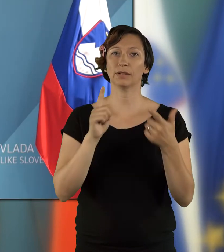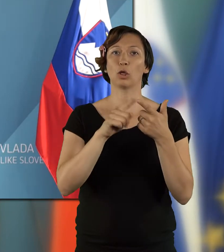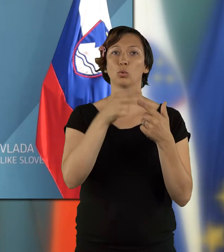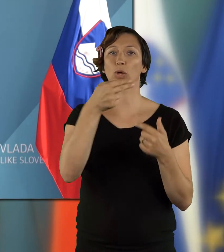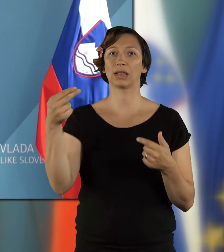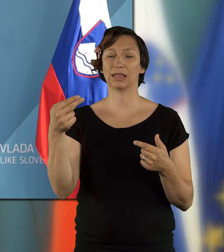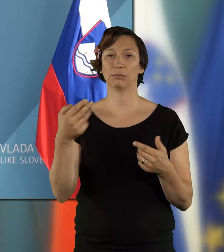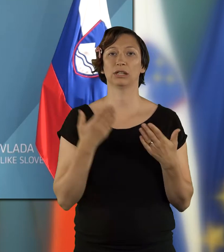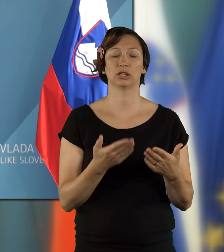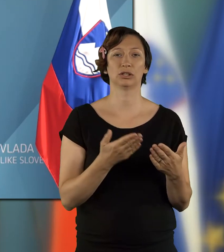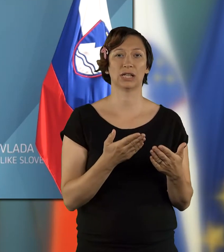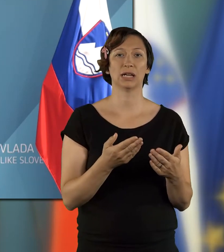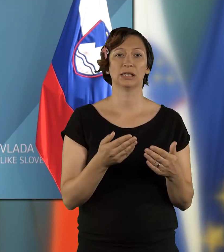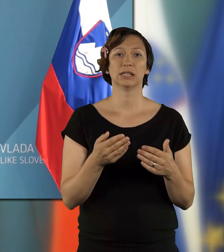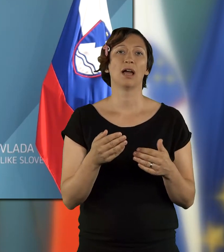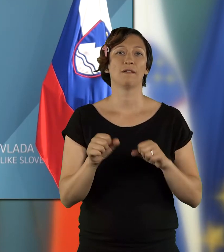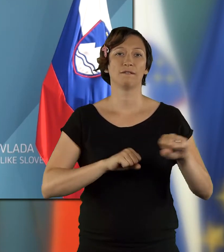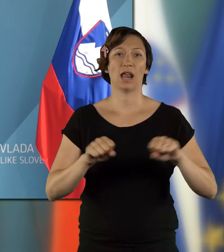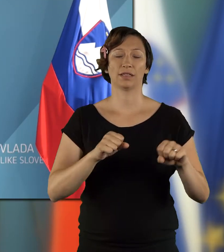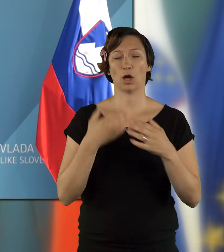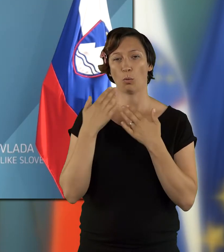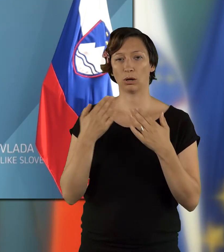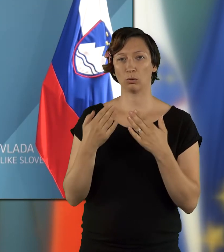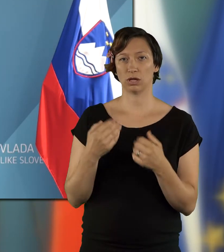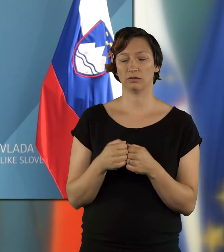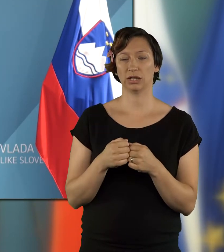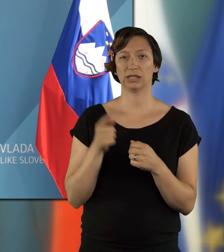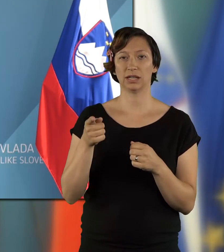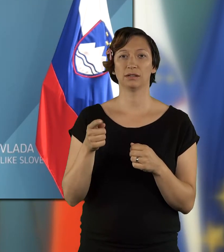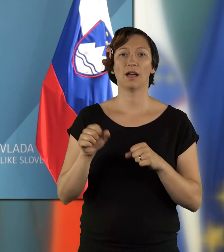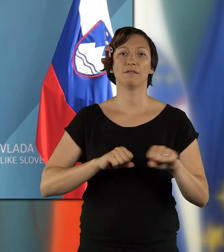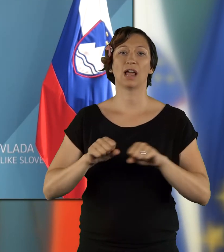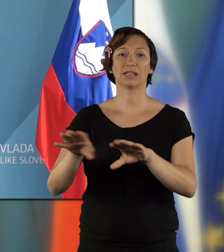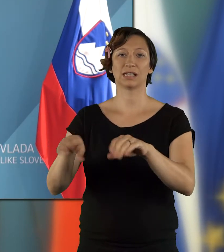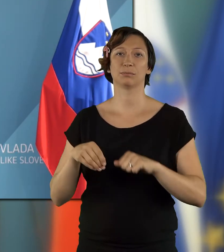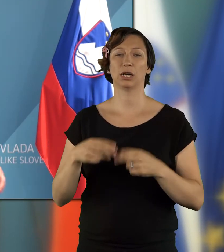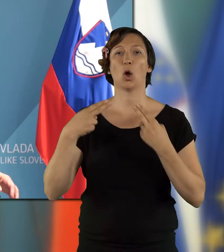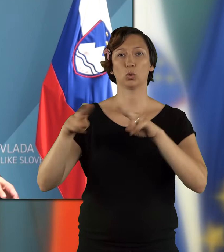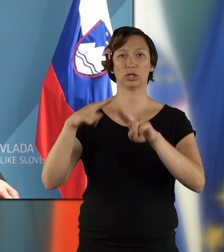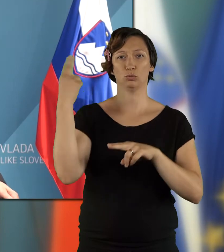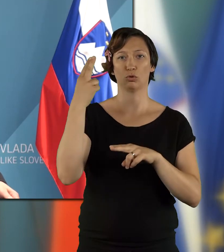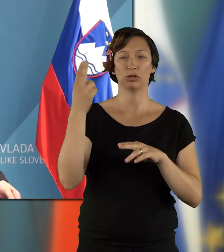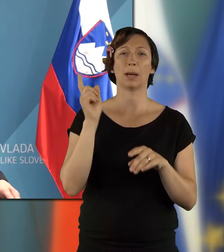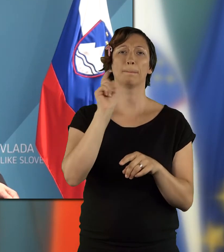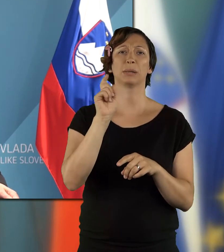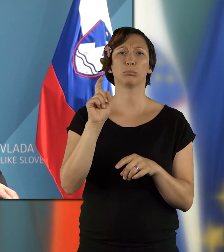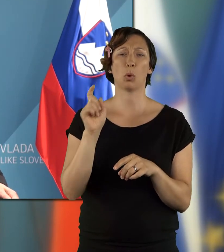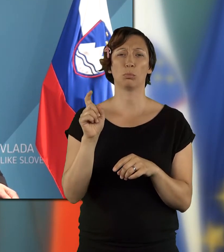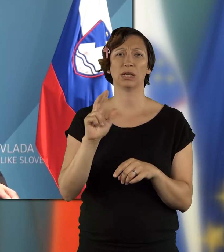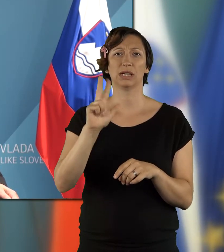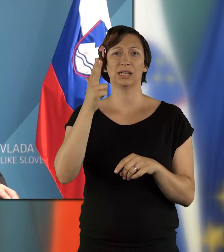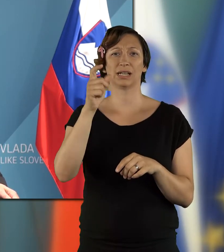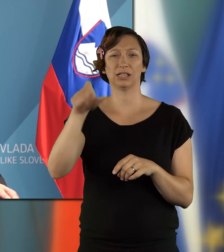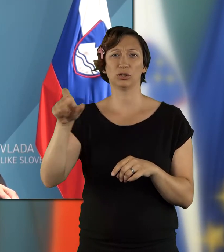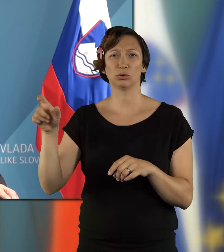Druga tema, ki jo je danes vlada obravnavala, vlada je sprejela odziv Slovenije na pripombe